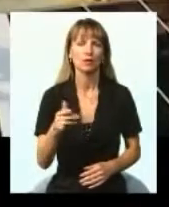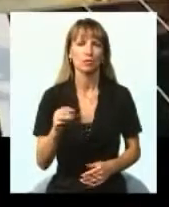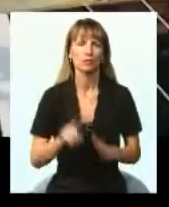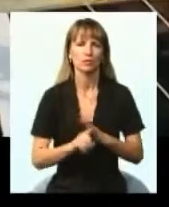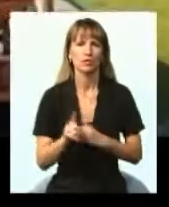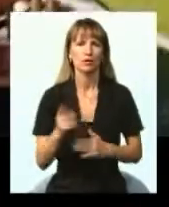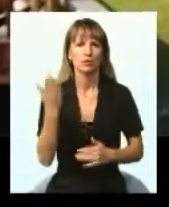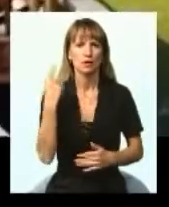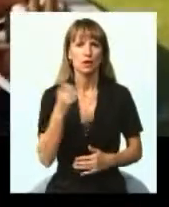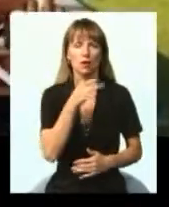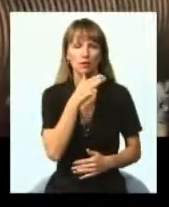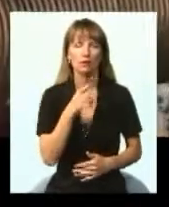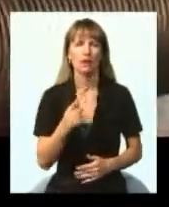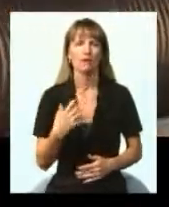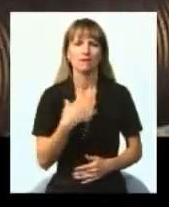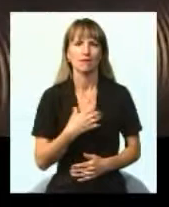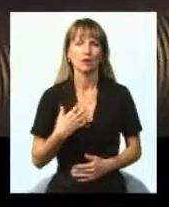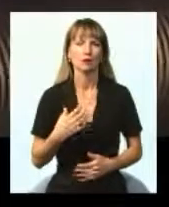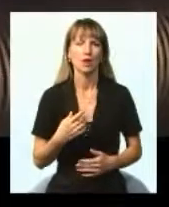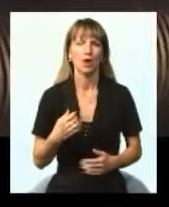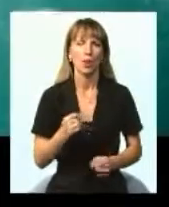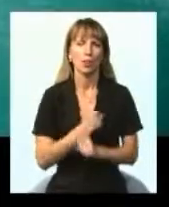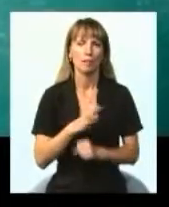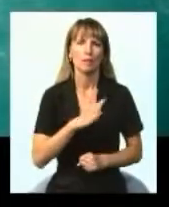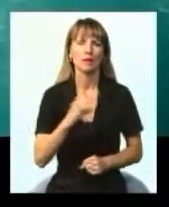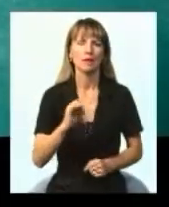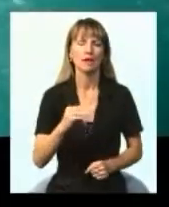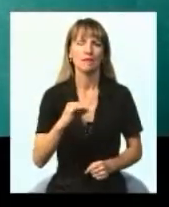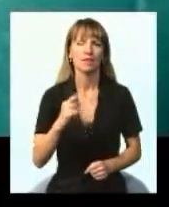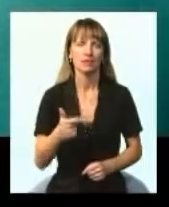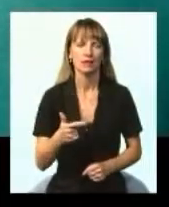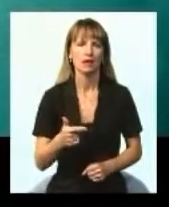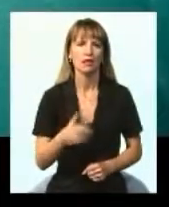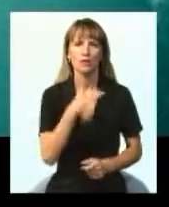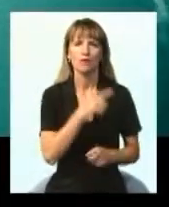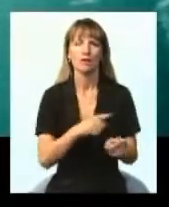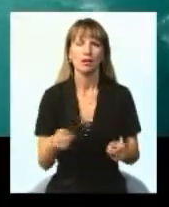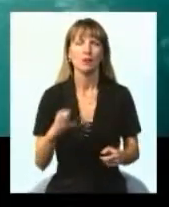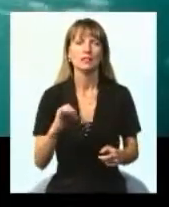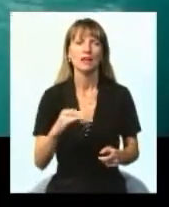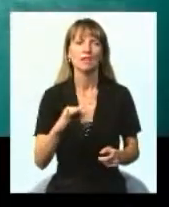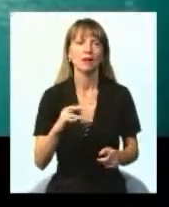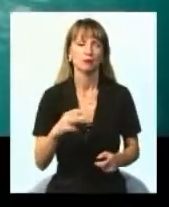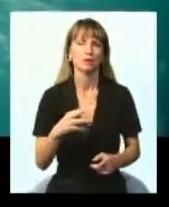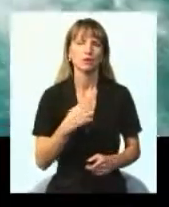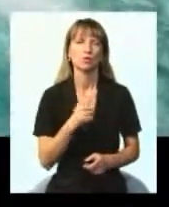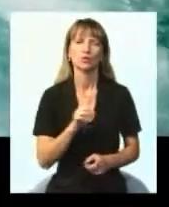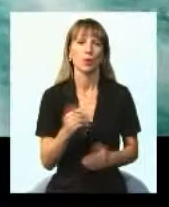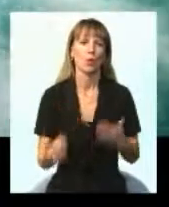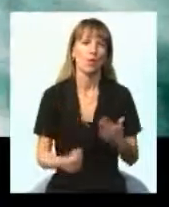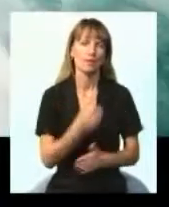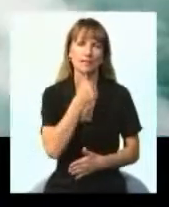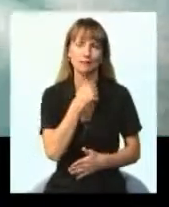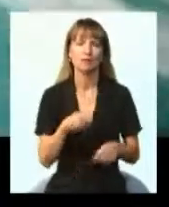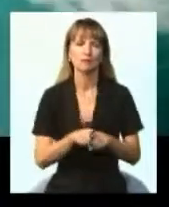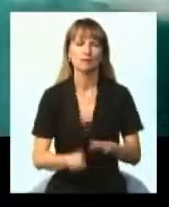століття. Тоді основним видом пляжного екстріму був серфінг. Втім, згодом серферам захотілося спробувати щось новеньке.